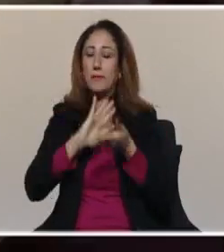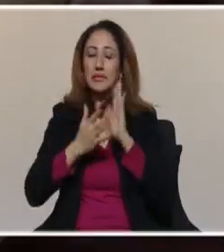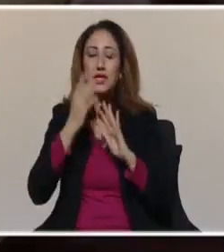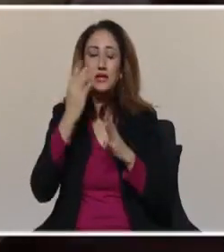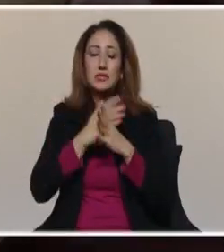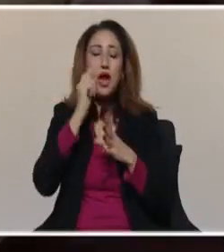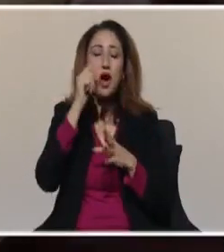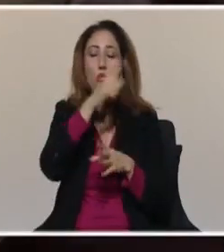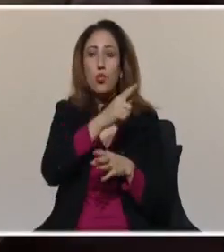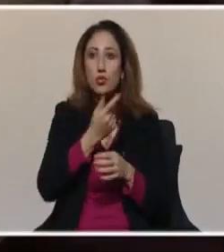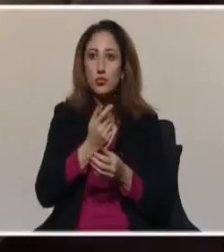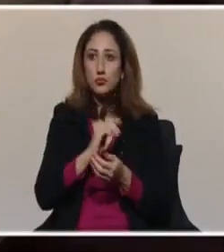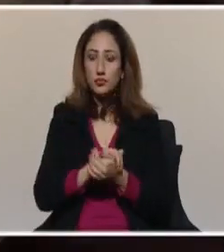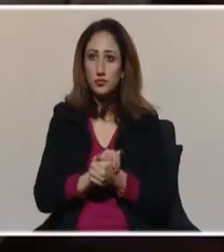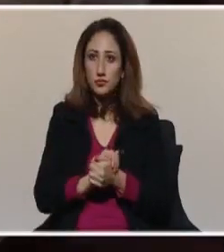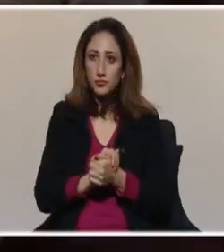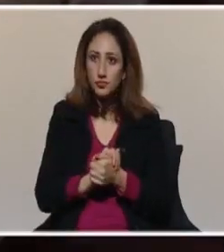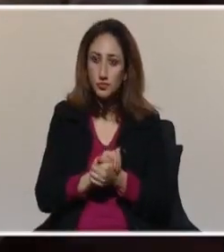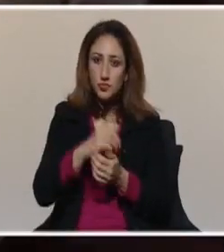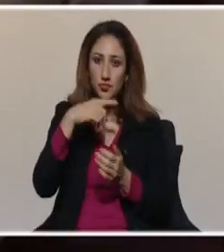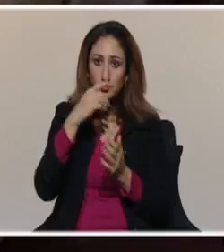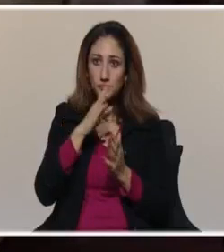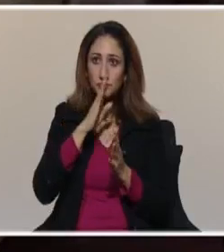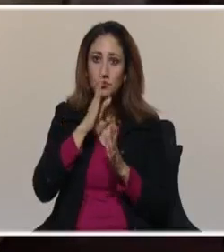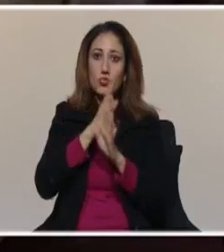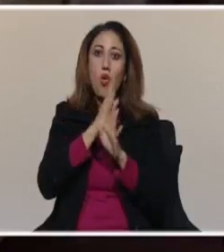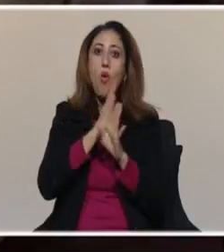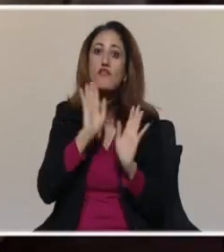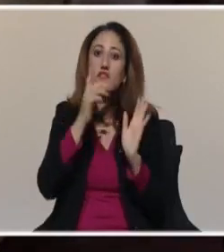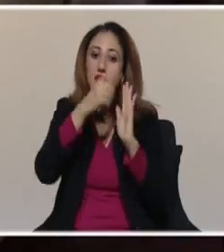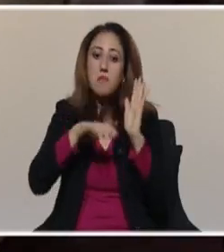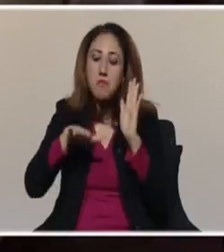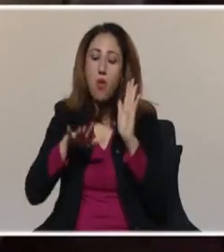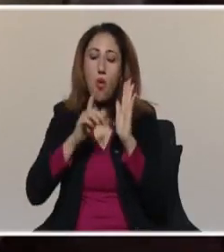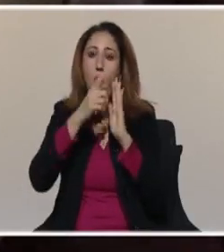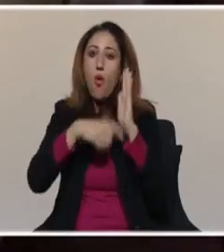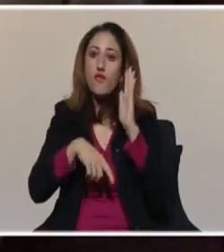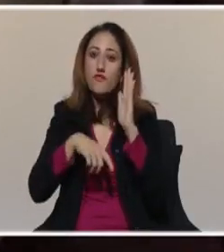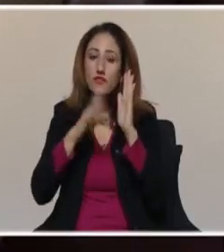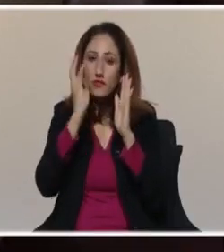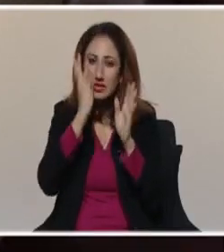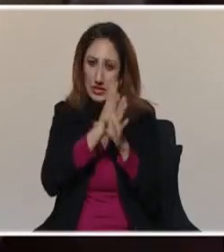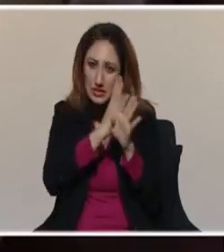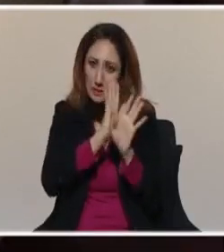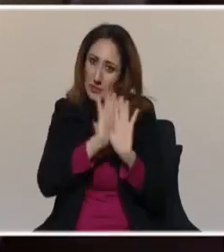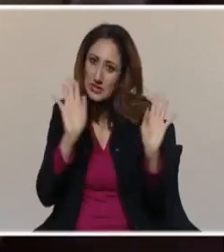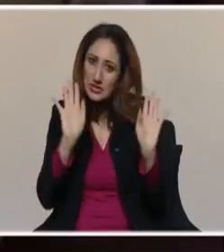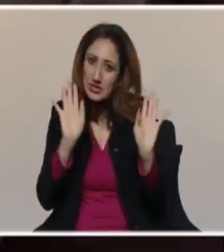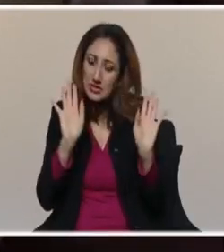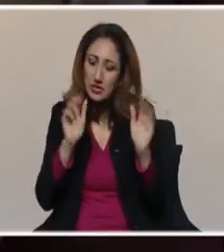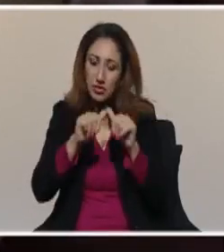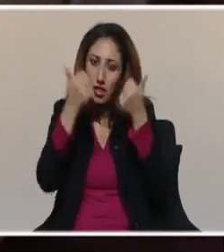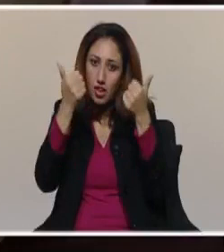هاني متزوج من السيدة سناء؟ في مستند قانوني؟ في مستند عرفي، ورقة عرفية موجودة؟ موجود إشهاد الطلاق لما